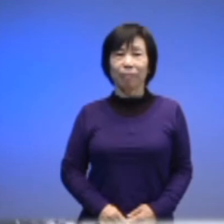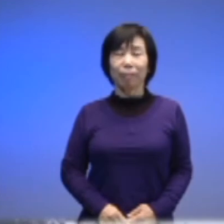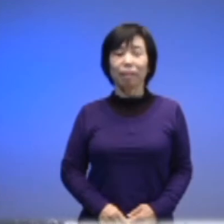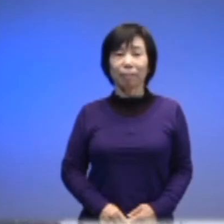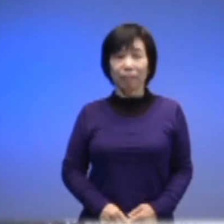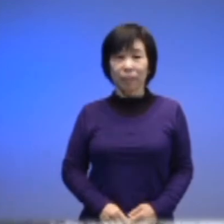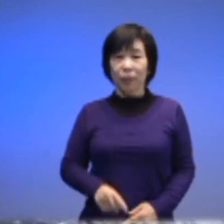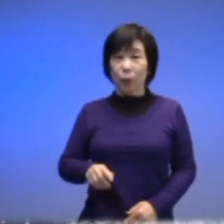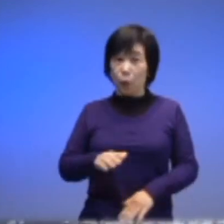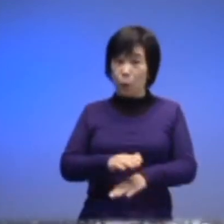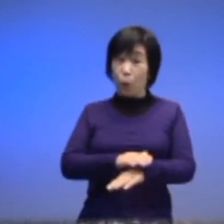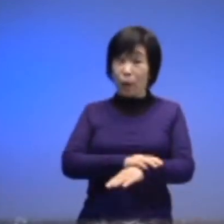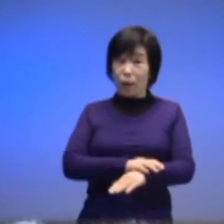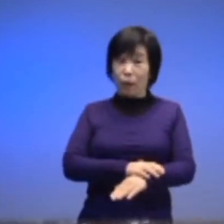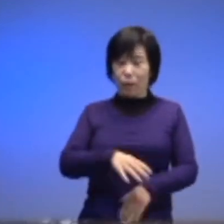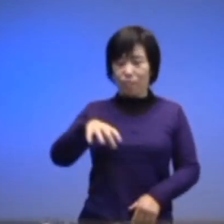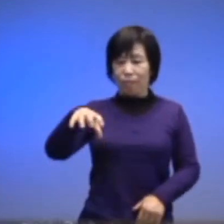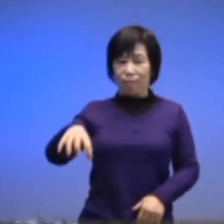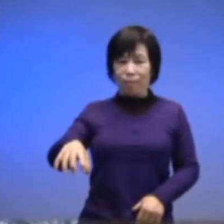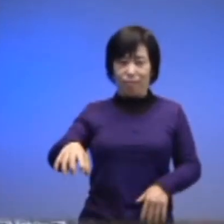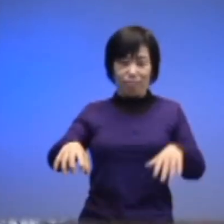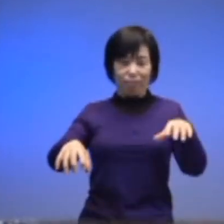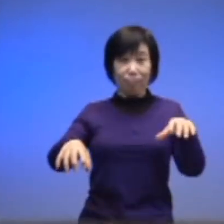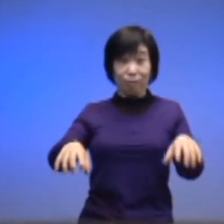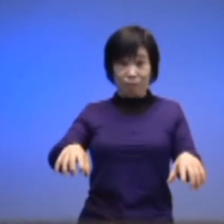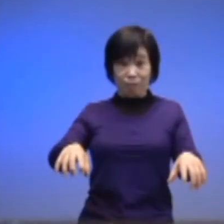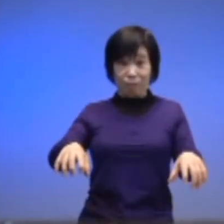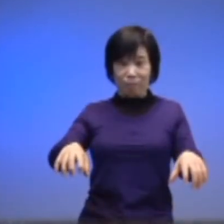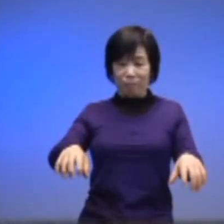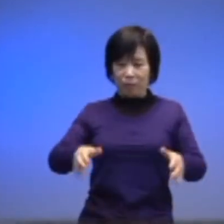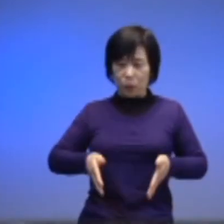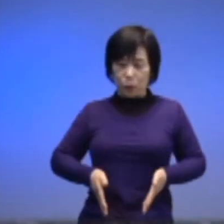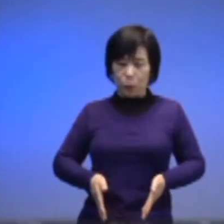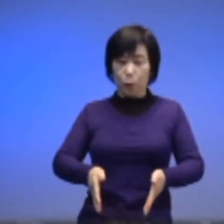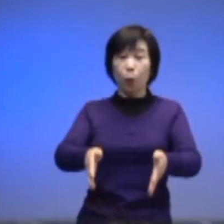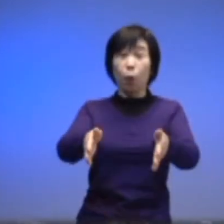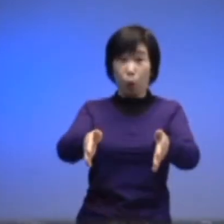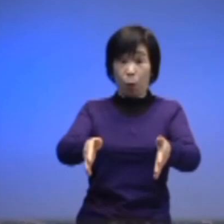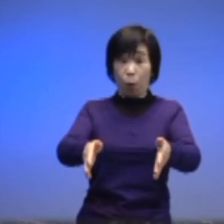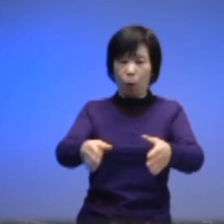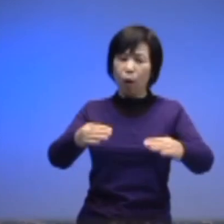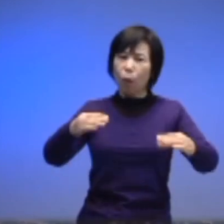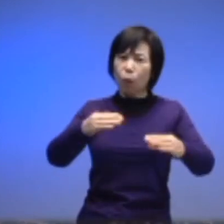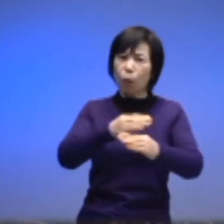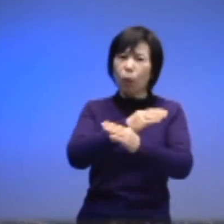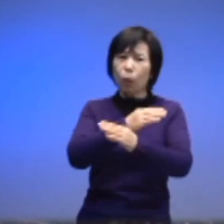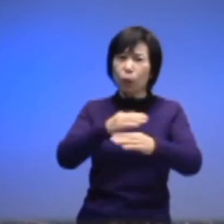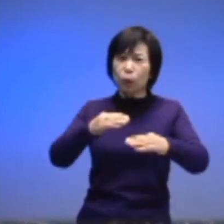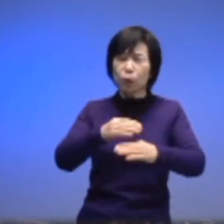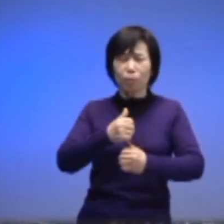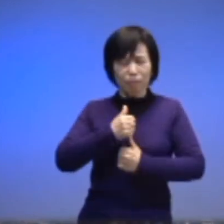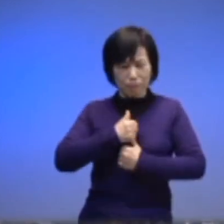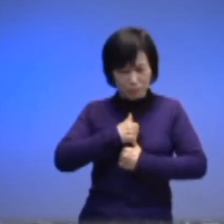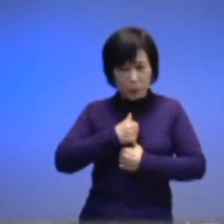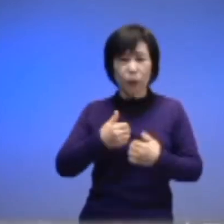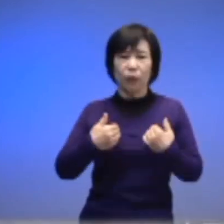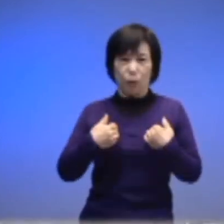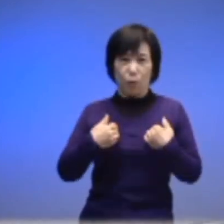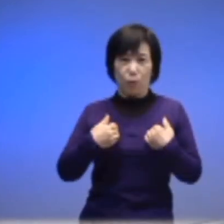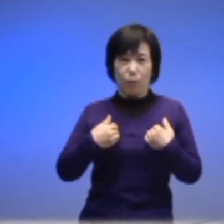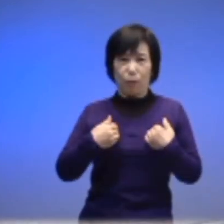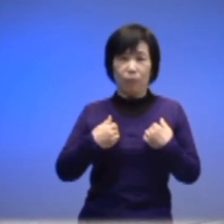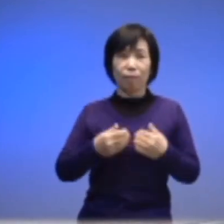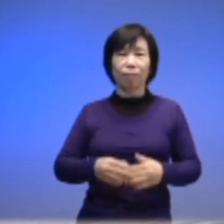南部丘陵公園の北ゾーンから南ゾーンに行くには道路を渡るから気をつけてね。